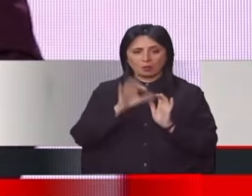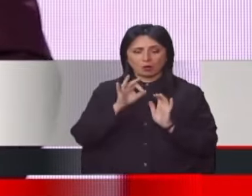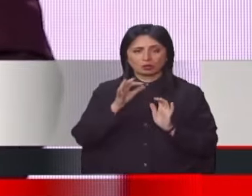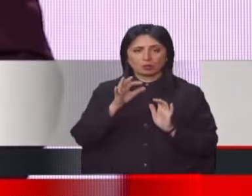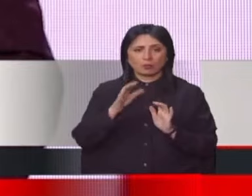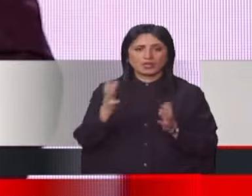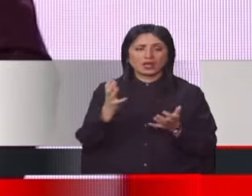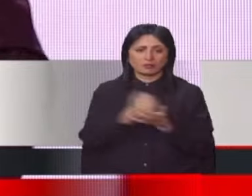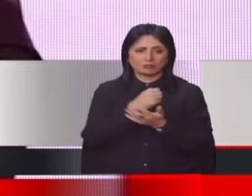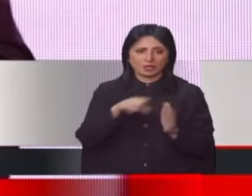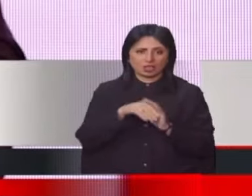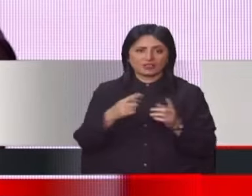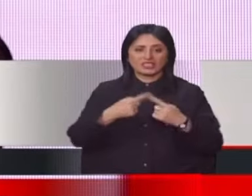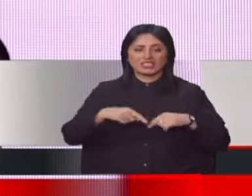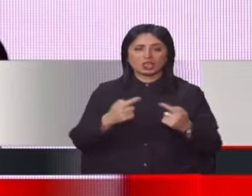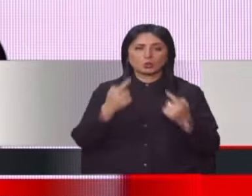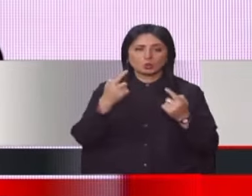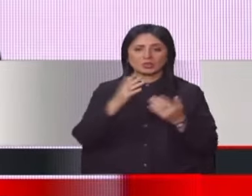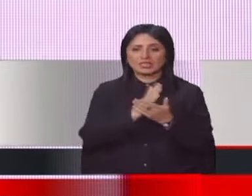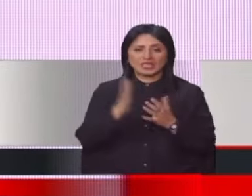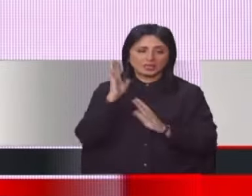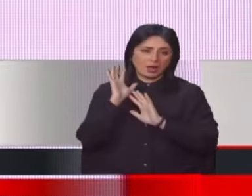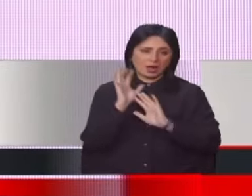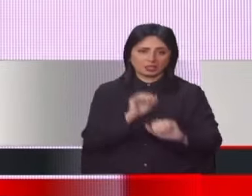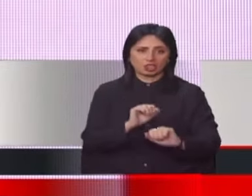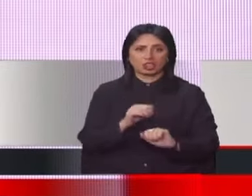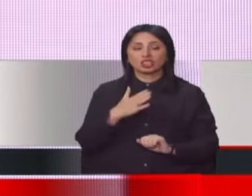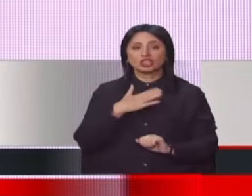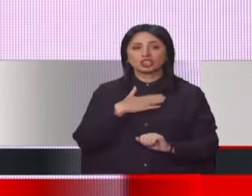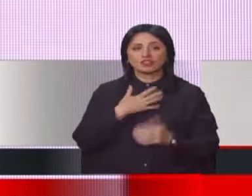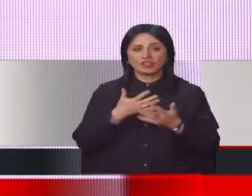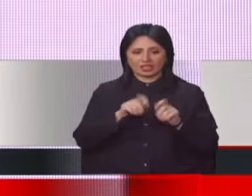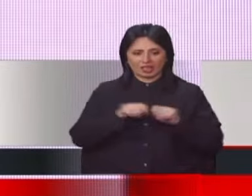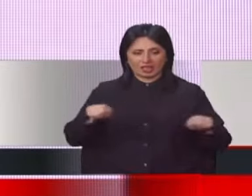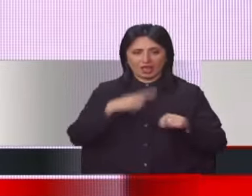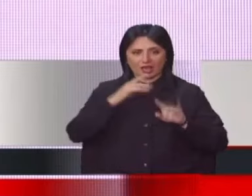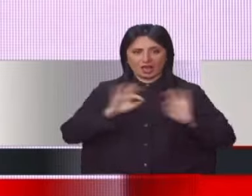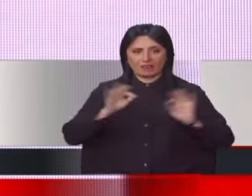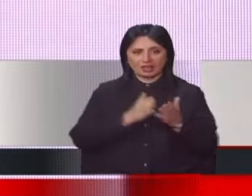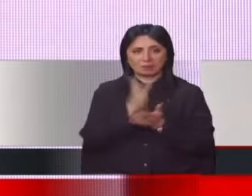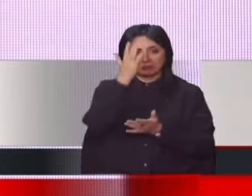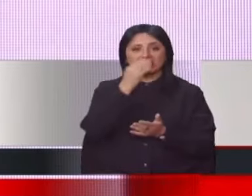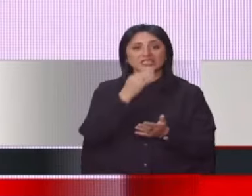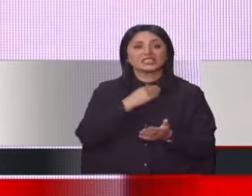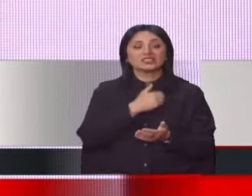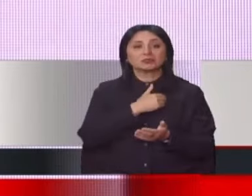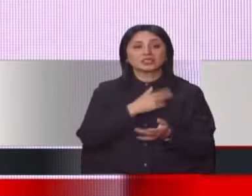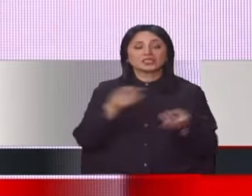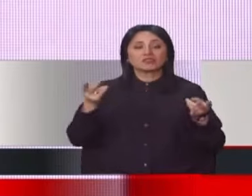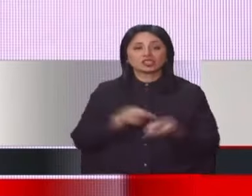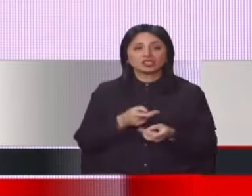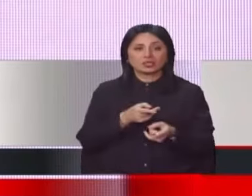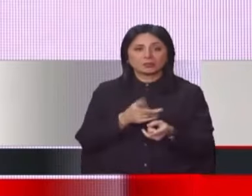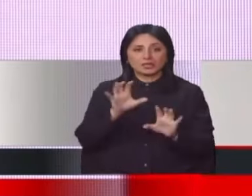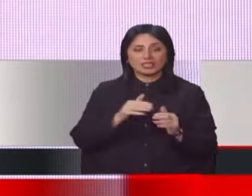არჩევნებს საზოგადოების მართლაც უდიდესი ნაწილის მხარდაჭერით. ჩვენ ღიად განვაცხადეთ ის მიზნები, რისთვისაც გვესაჭიროება